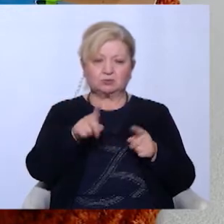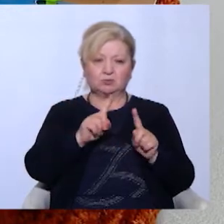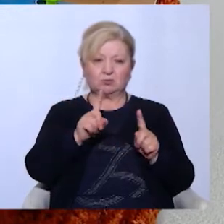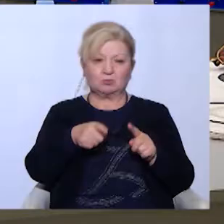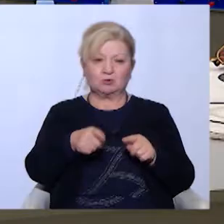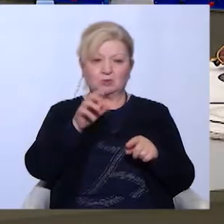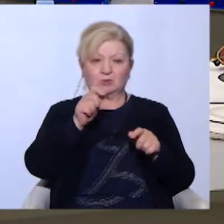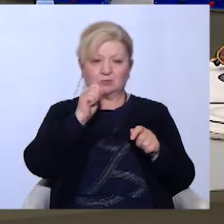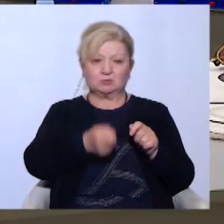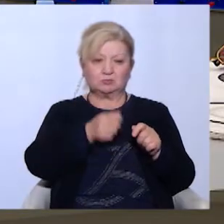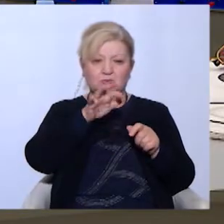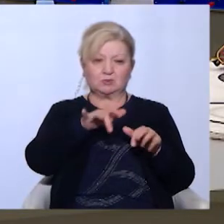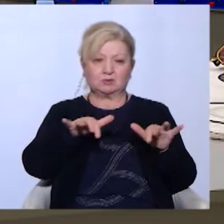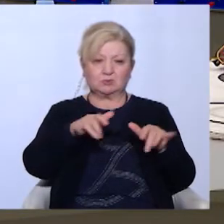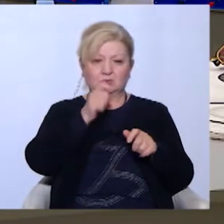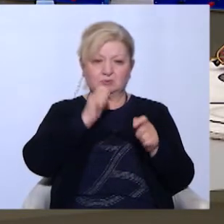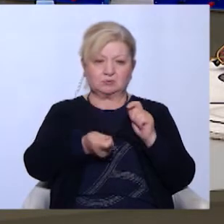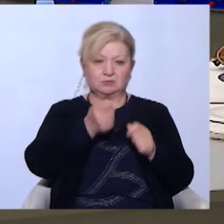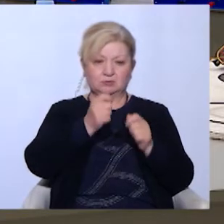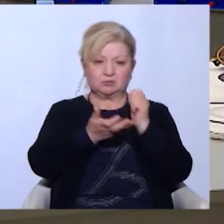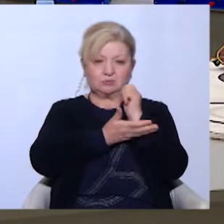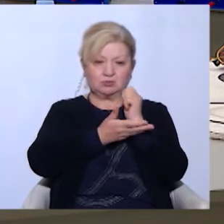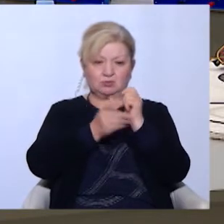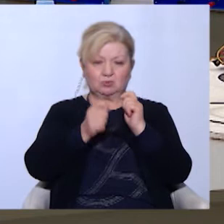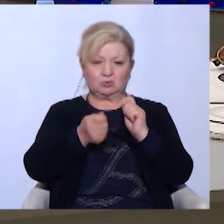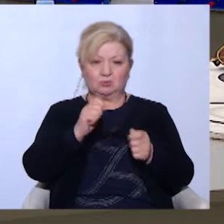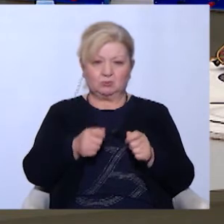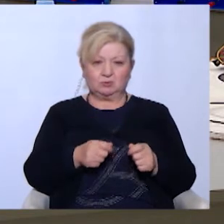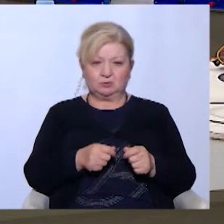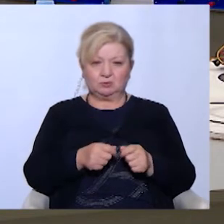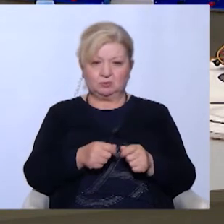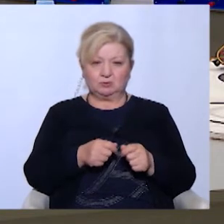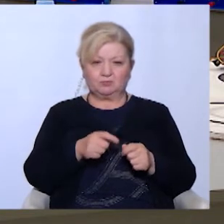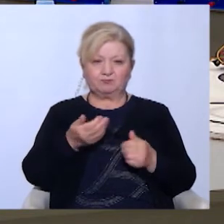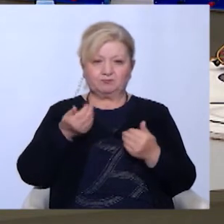გჭირდება იმისათვის, რომ მან კლავიშს დაარტყას დასარტყამი ჯოხი.